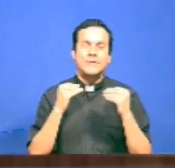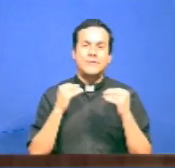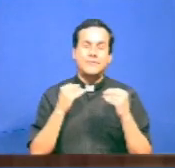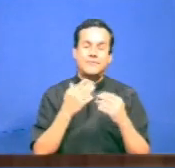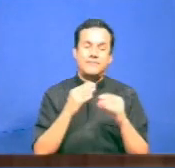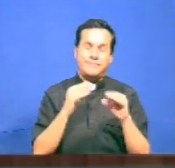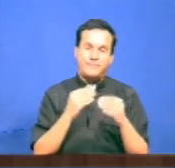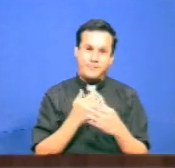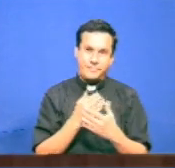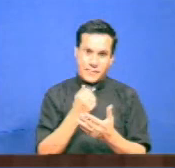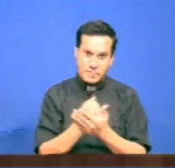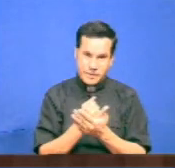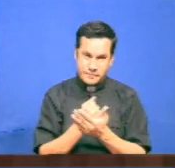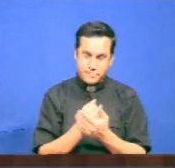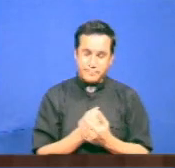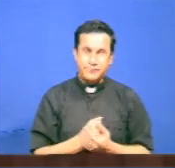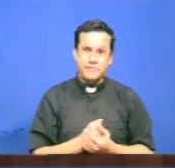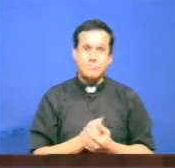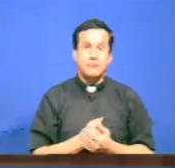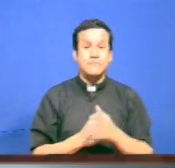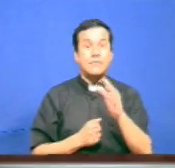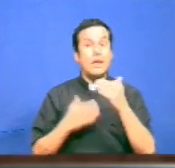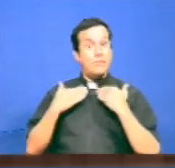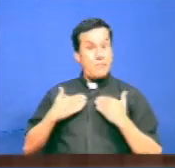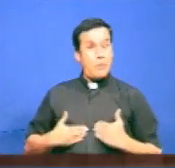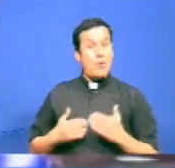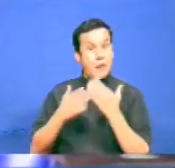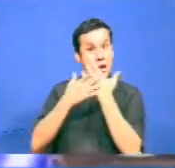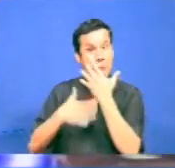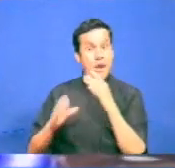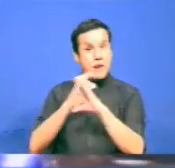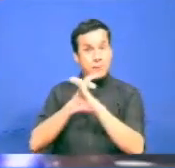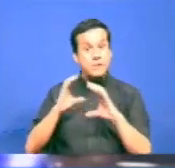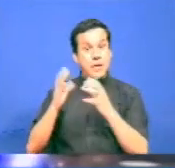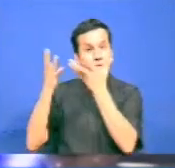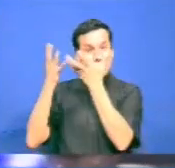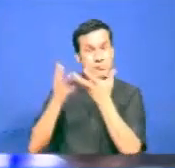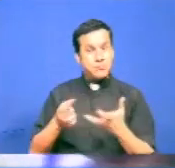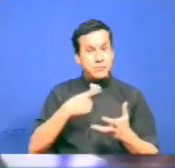milele. Amina.